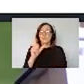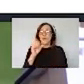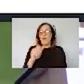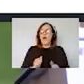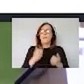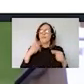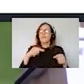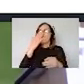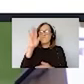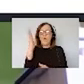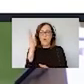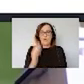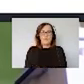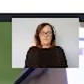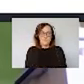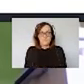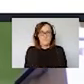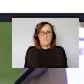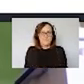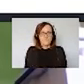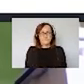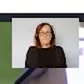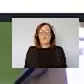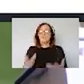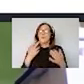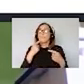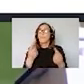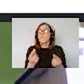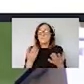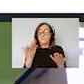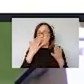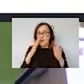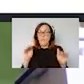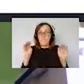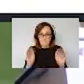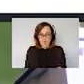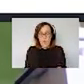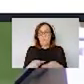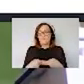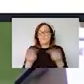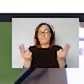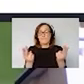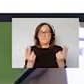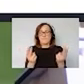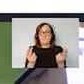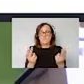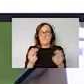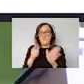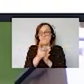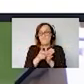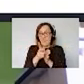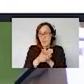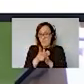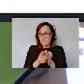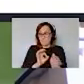okienek. Witam, super Pani Magdo. I co chciałam Państwu pokazać? Mogę oczywiście udostępniać pliki. od siebie